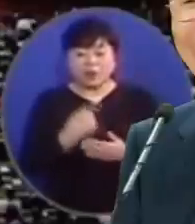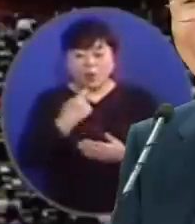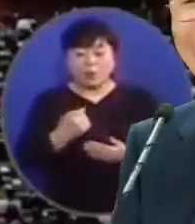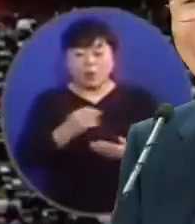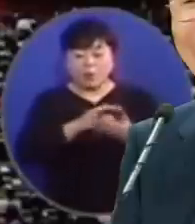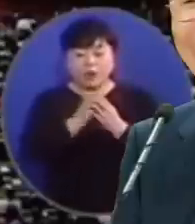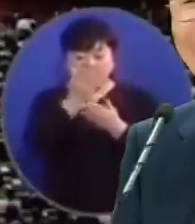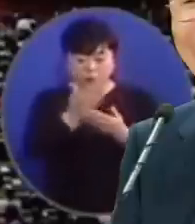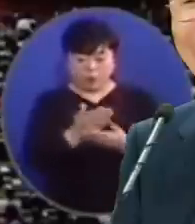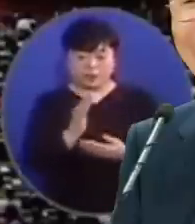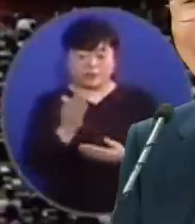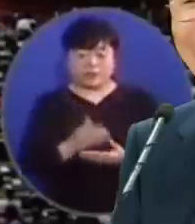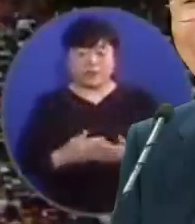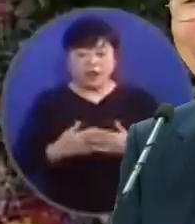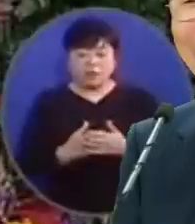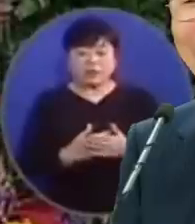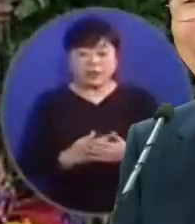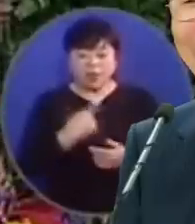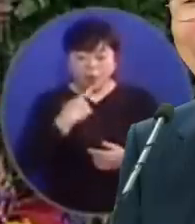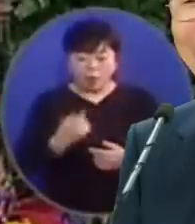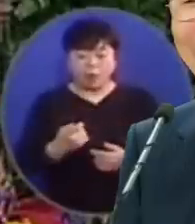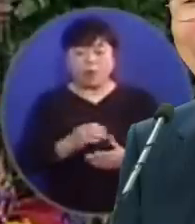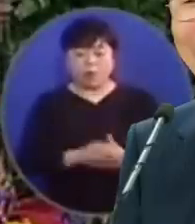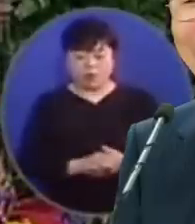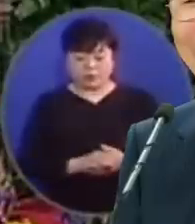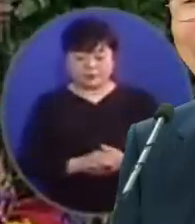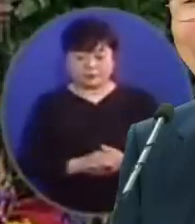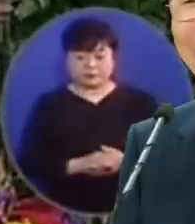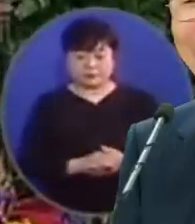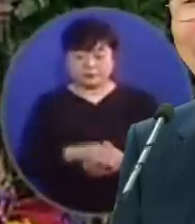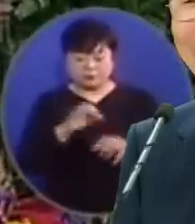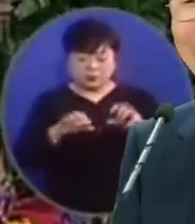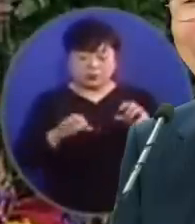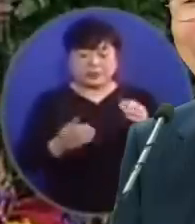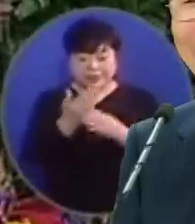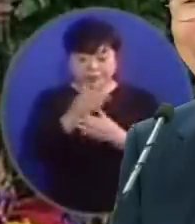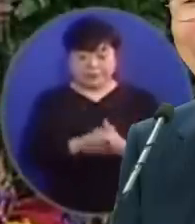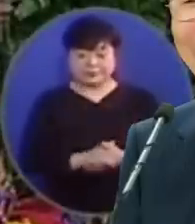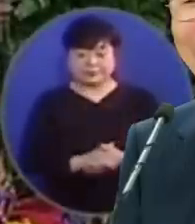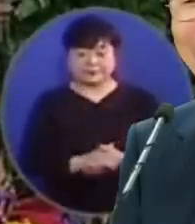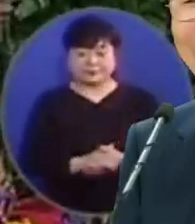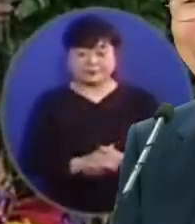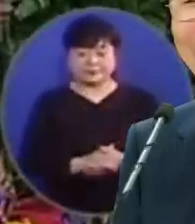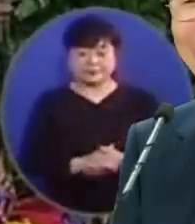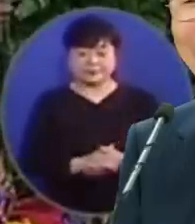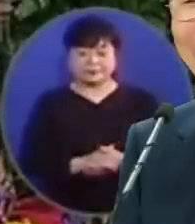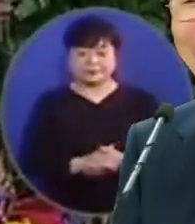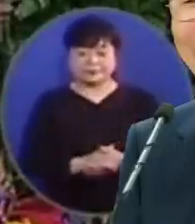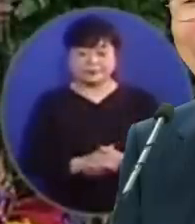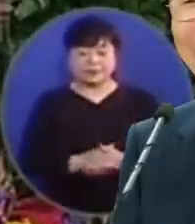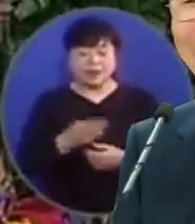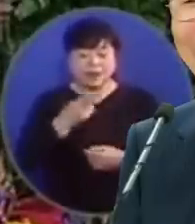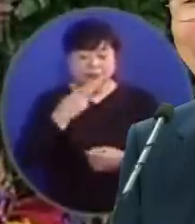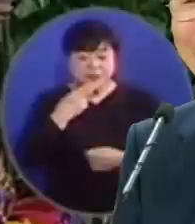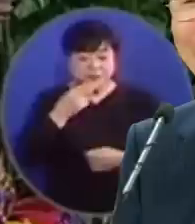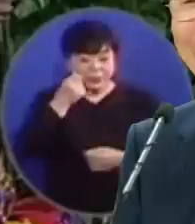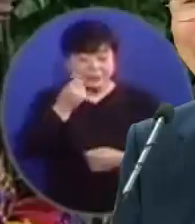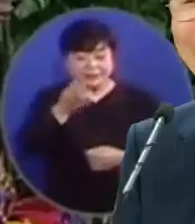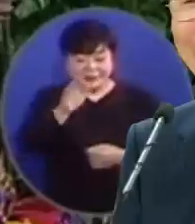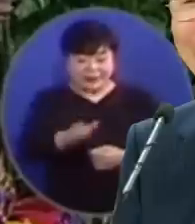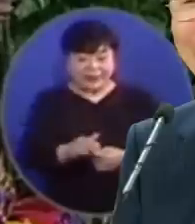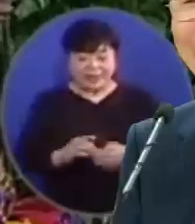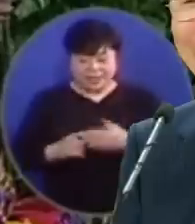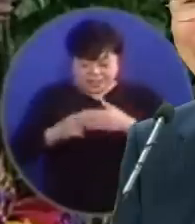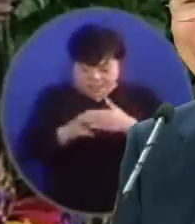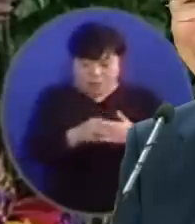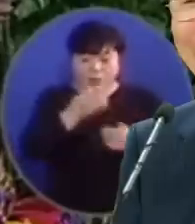변화되는 것입니다. 불안과 공포의 바이러스는 어느 곳이나 있습니다. 그것을 없앨 수는 없으나